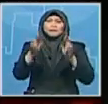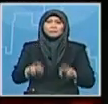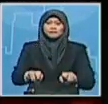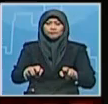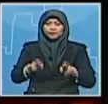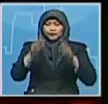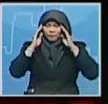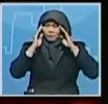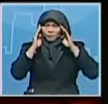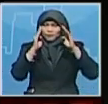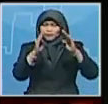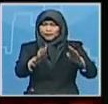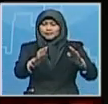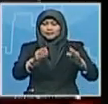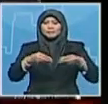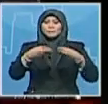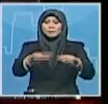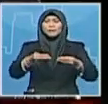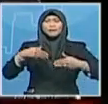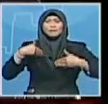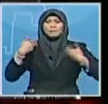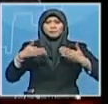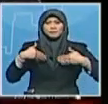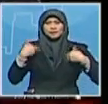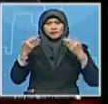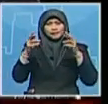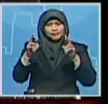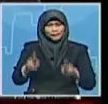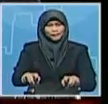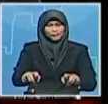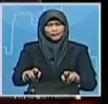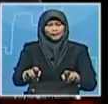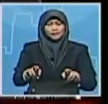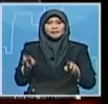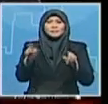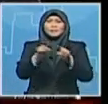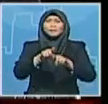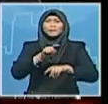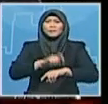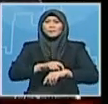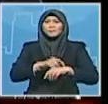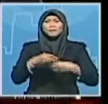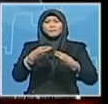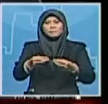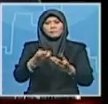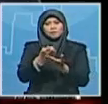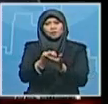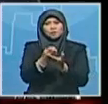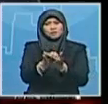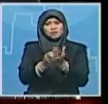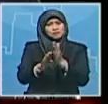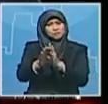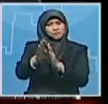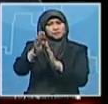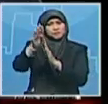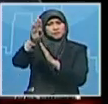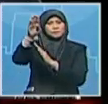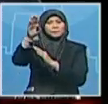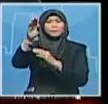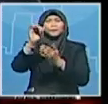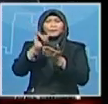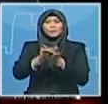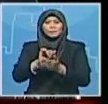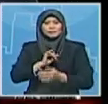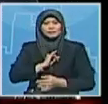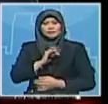memfokuskan sudah pasti kepada kesejahteraan rakyat itu sendiri dan pada masa yang sama kemampanan ekonomi kita. Nah, itu yang saya melihat